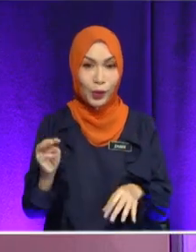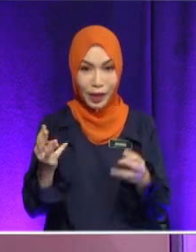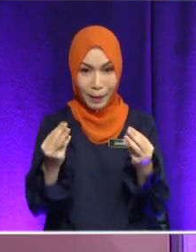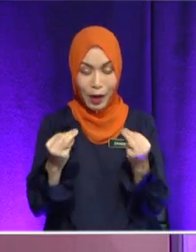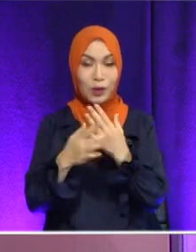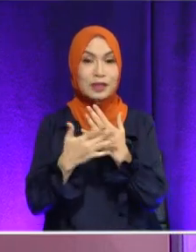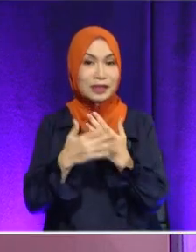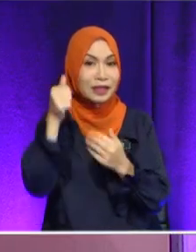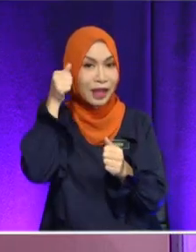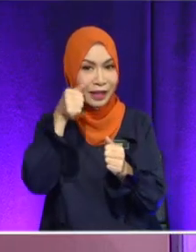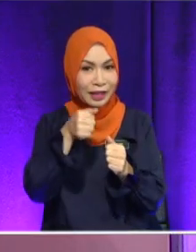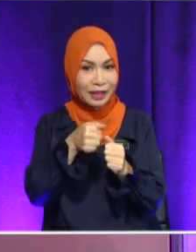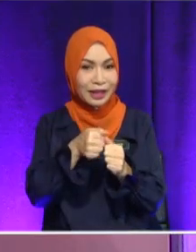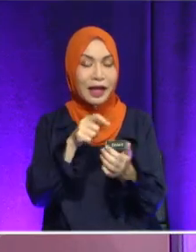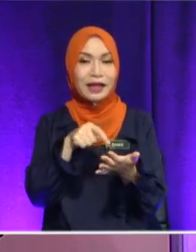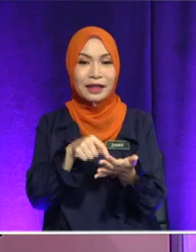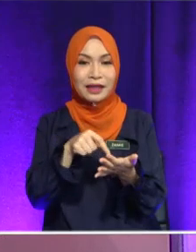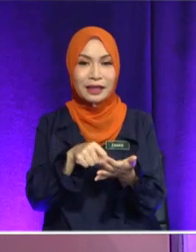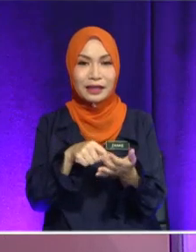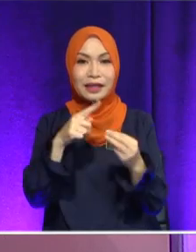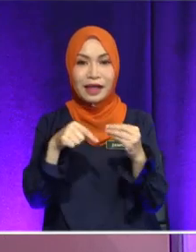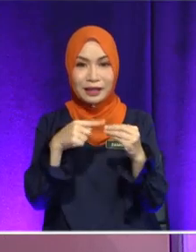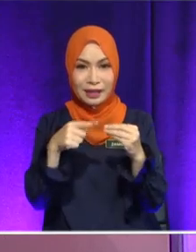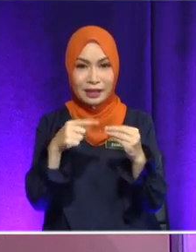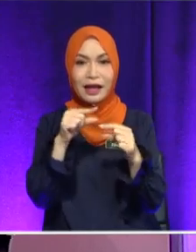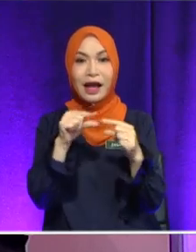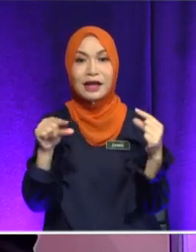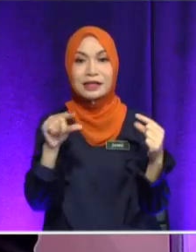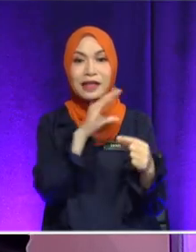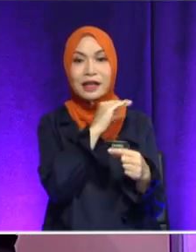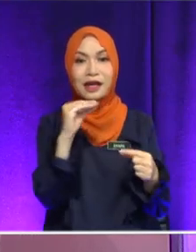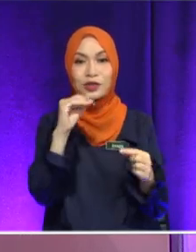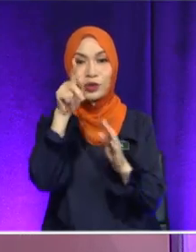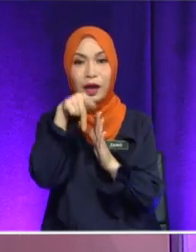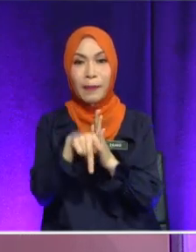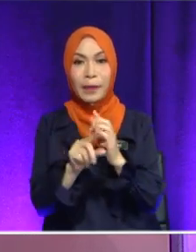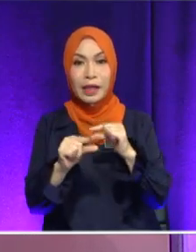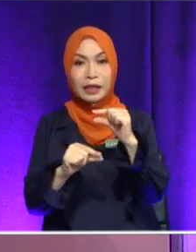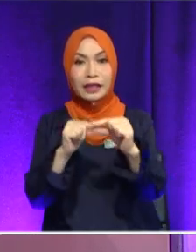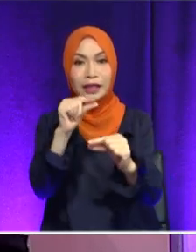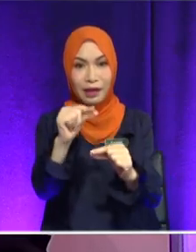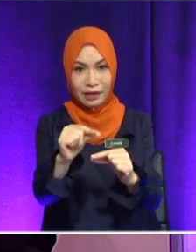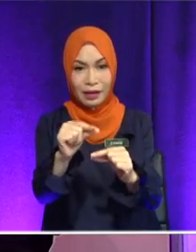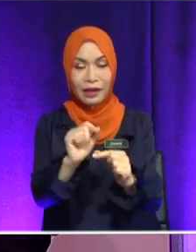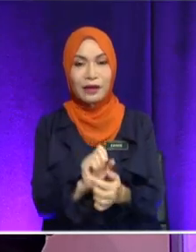adalah berkaitan dengan gagasan dan juga pergerakan Oke kalau kita